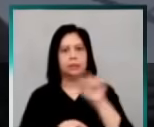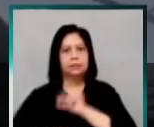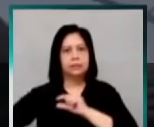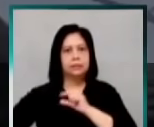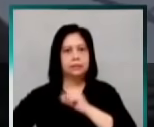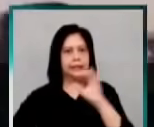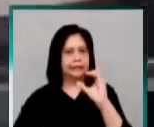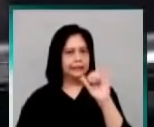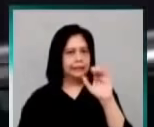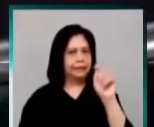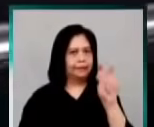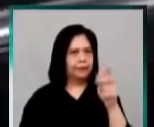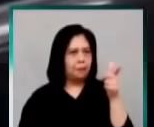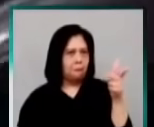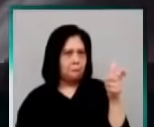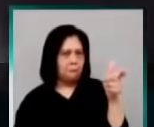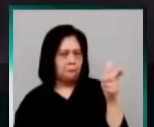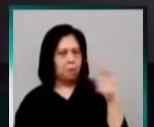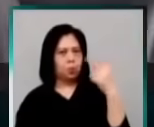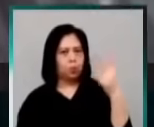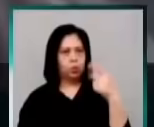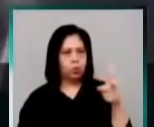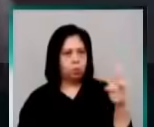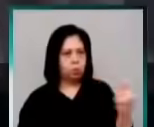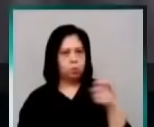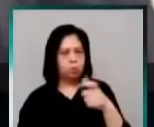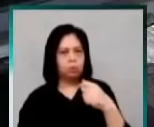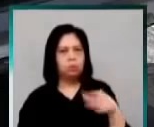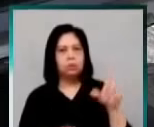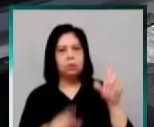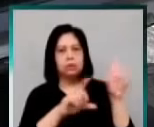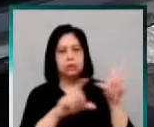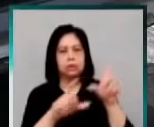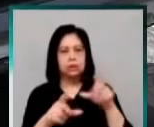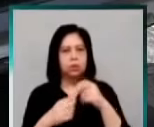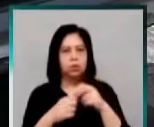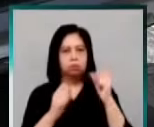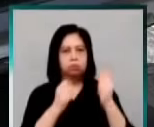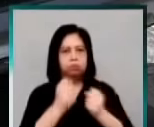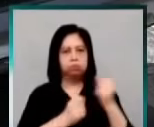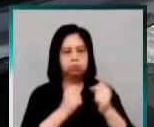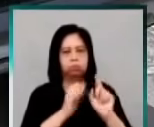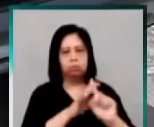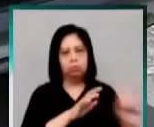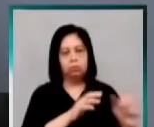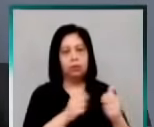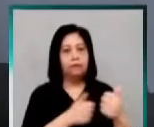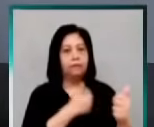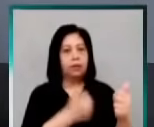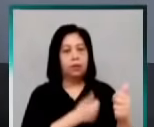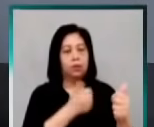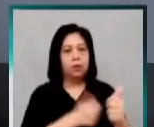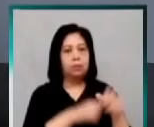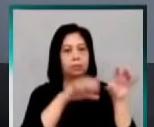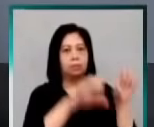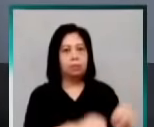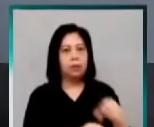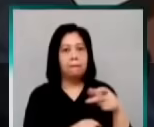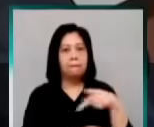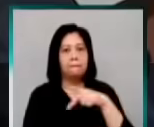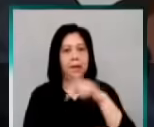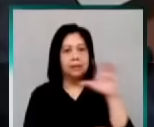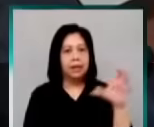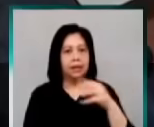ang mga ito. Dalawa ang tinamaan sa mga suspect na nagtakbuhan. Sa follow-up operation na aresto sa Pasay at Mandaluyong,